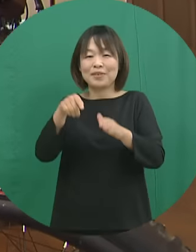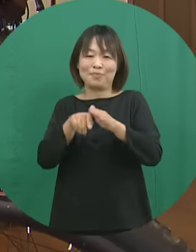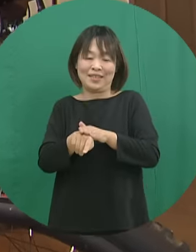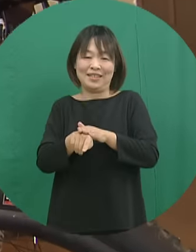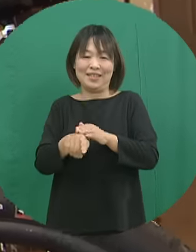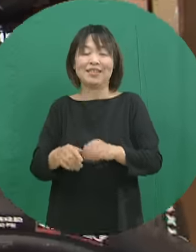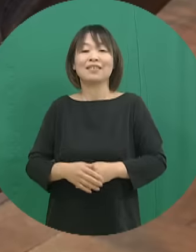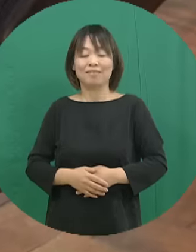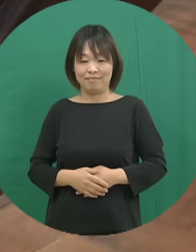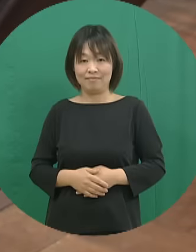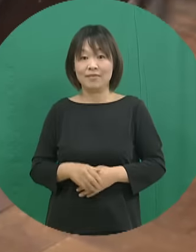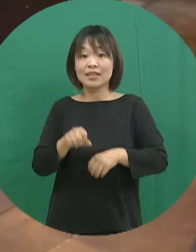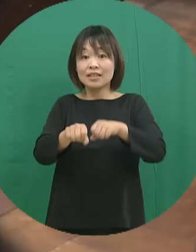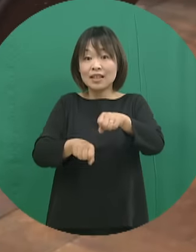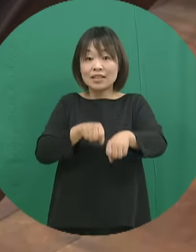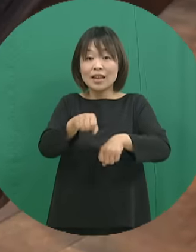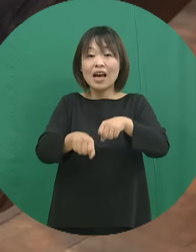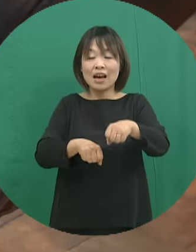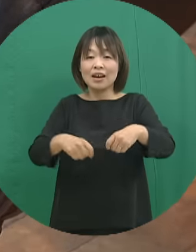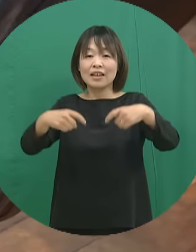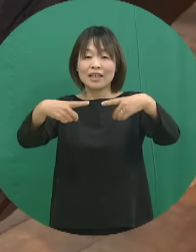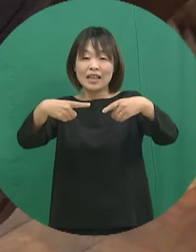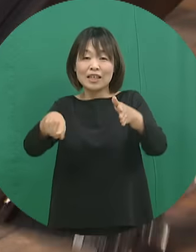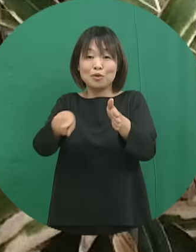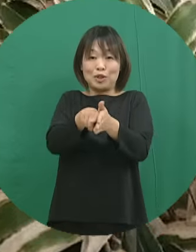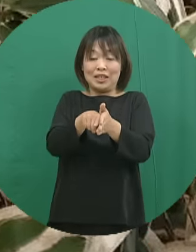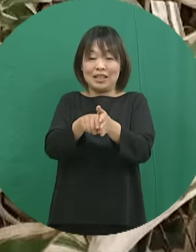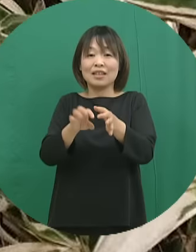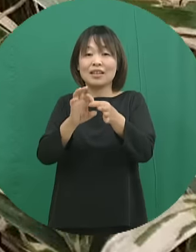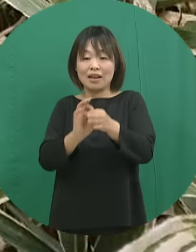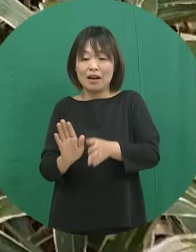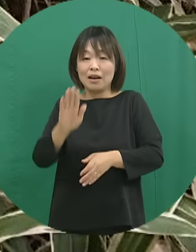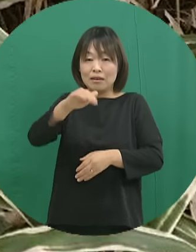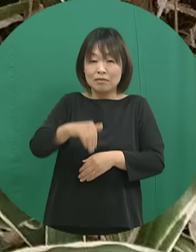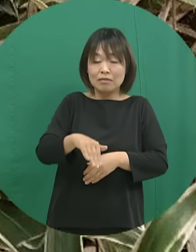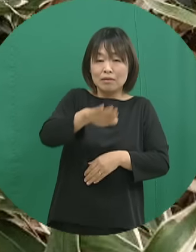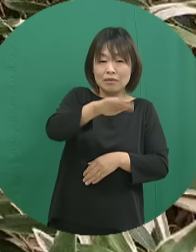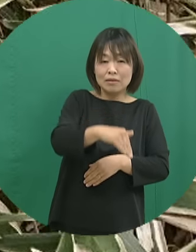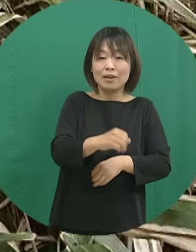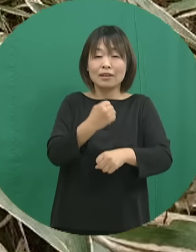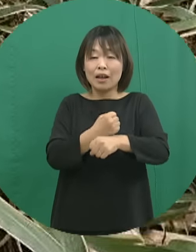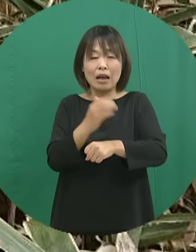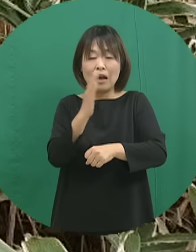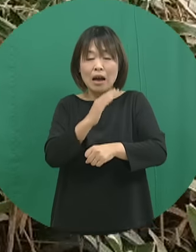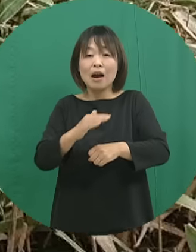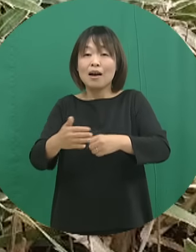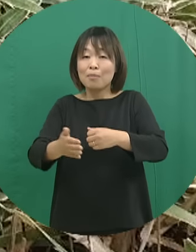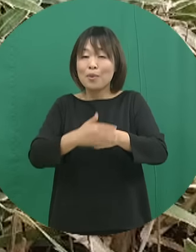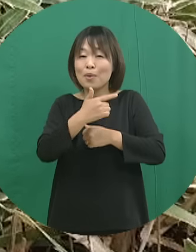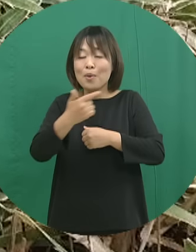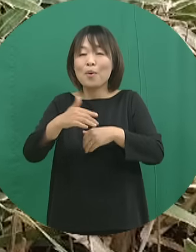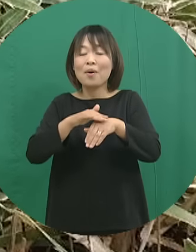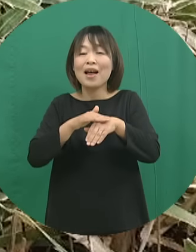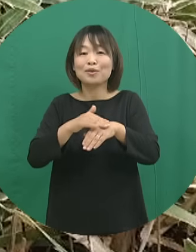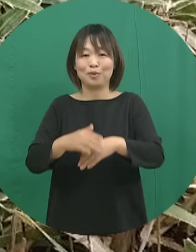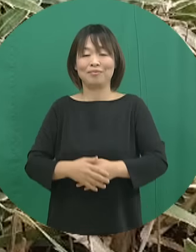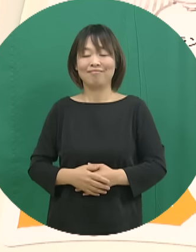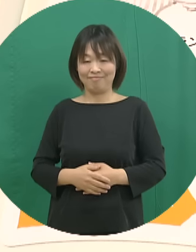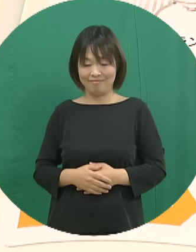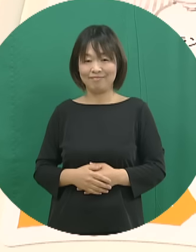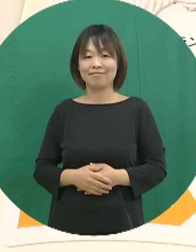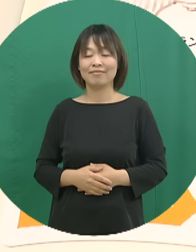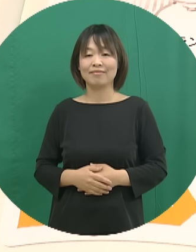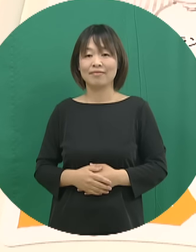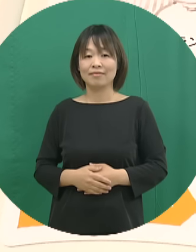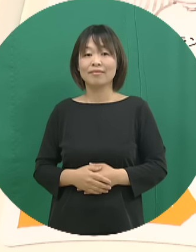になりまして、 電動アシスト自転車ならアップダウンの激しい内子観光も楽々と大川さん。